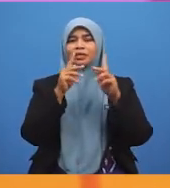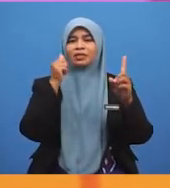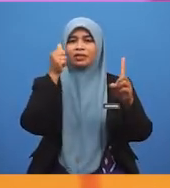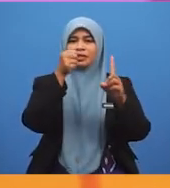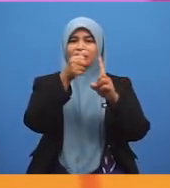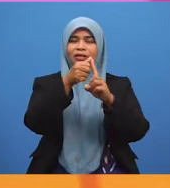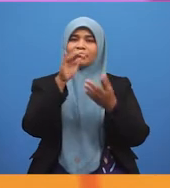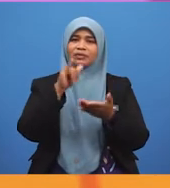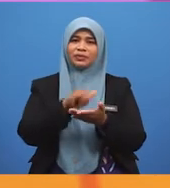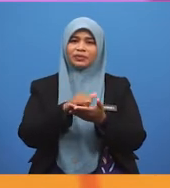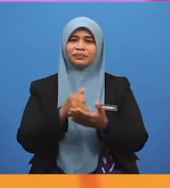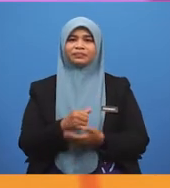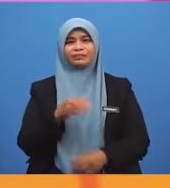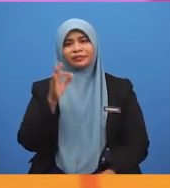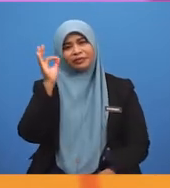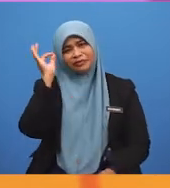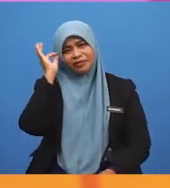tersebut?